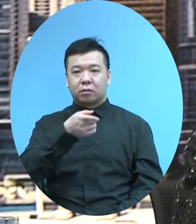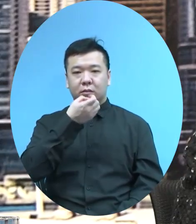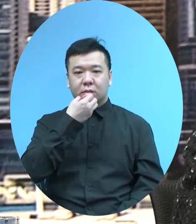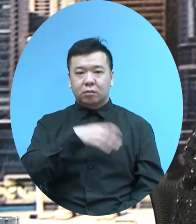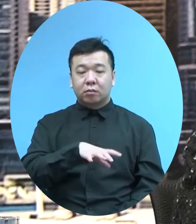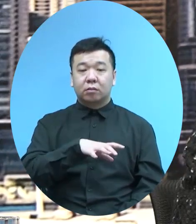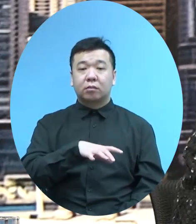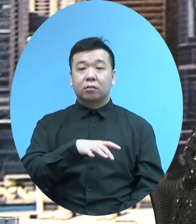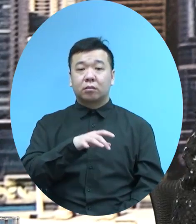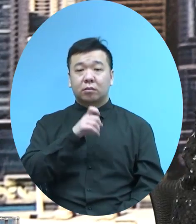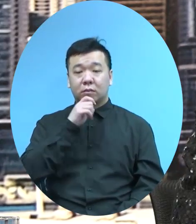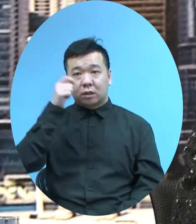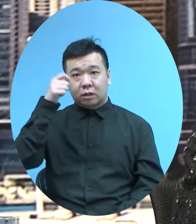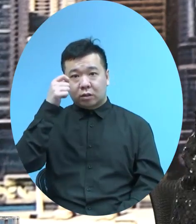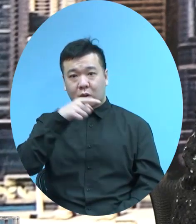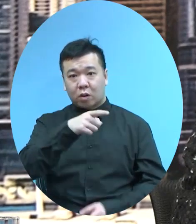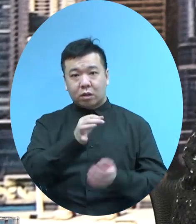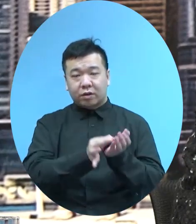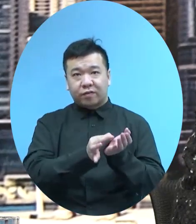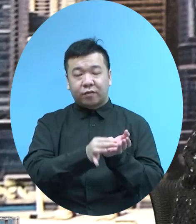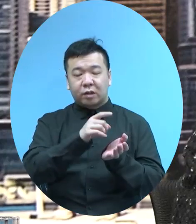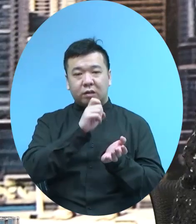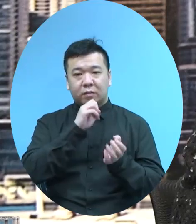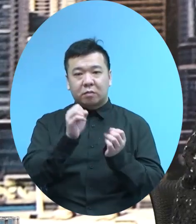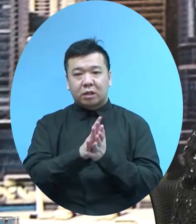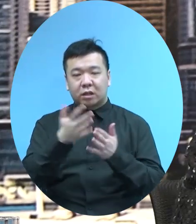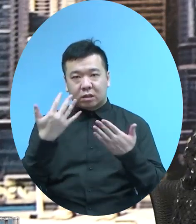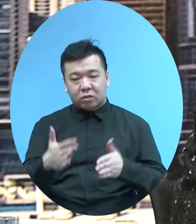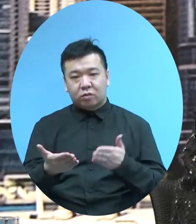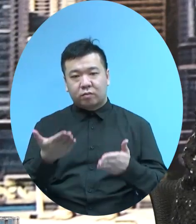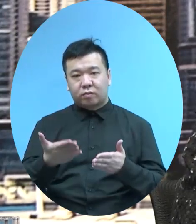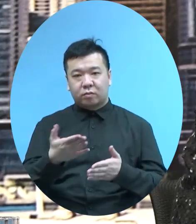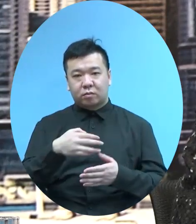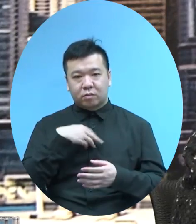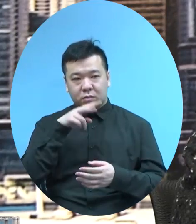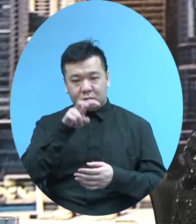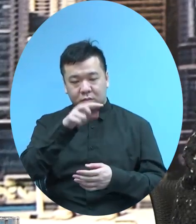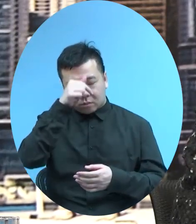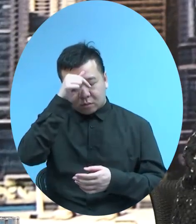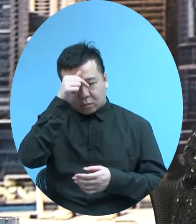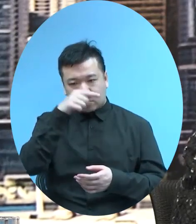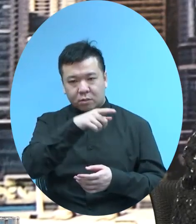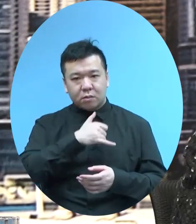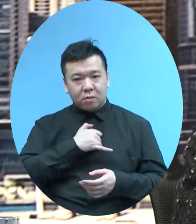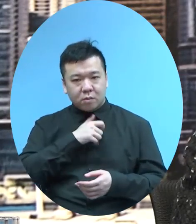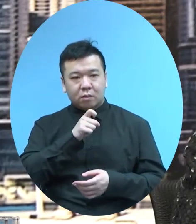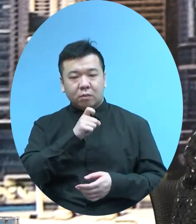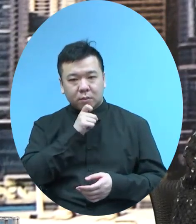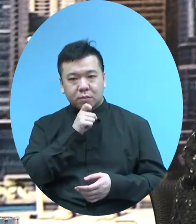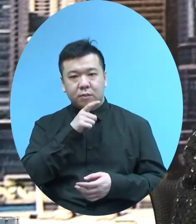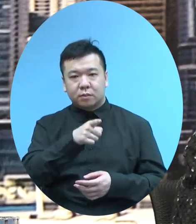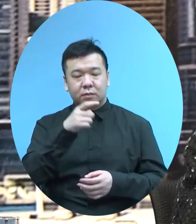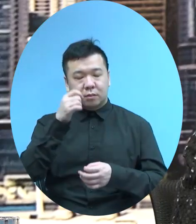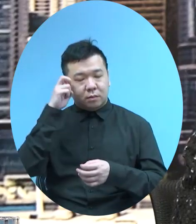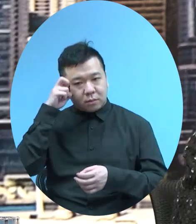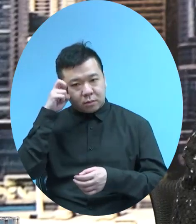一啲即係社區有感染個案嘅地方啦。咁而臨床上面咧，我哋醫生咧都有啲懷疑嘅，咁我哋都咧考